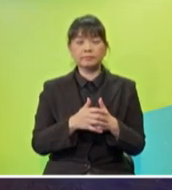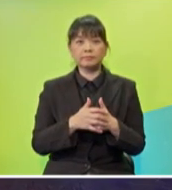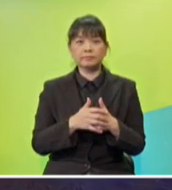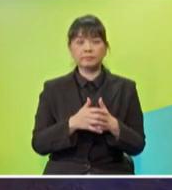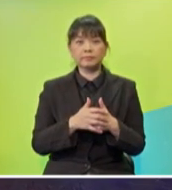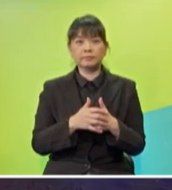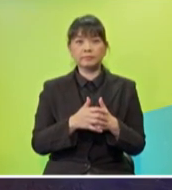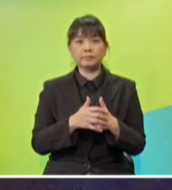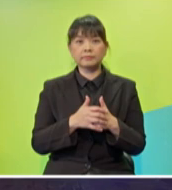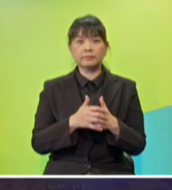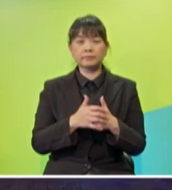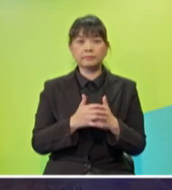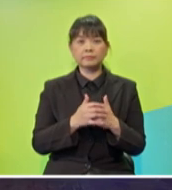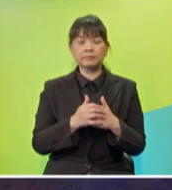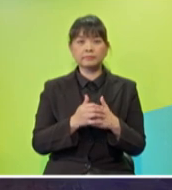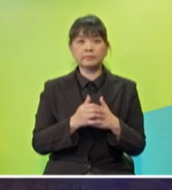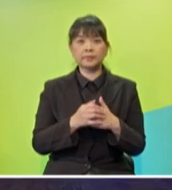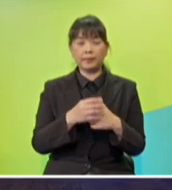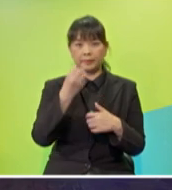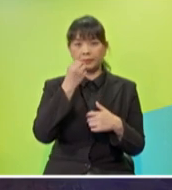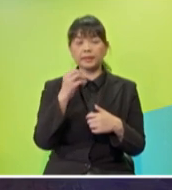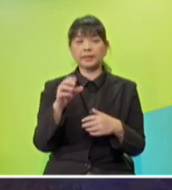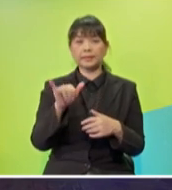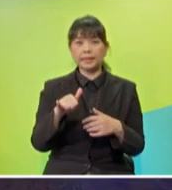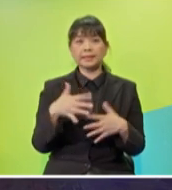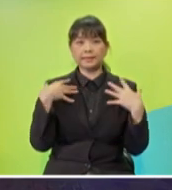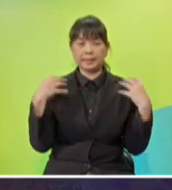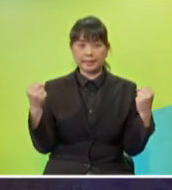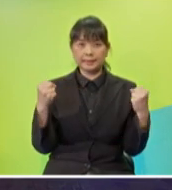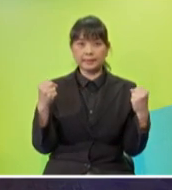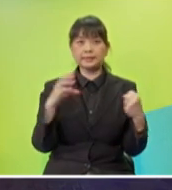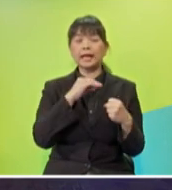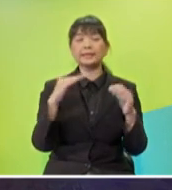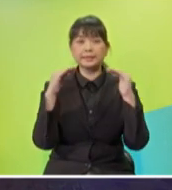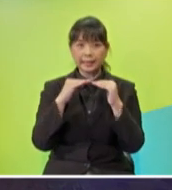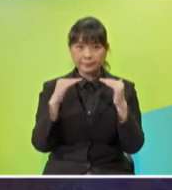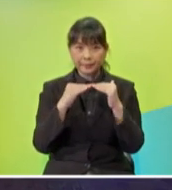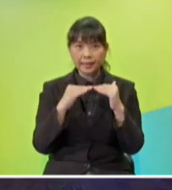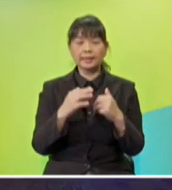sehat ambil makanan yang sehat ambil makanan yang seimbang